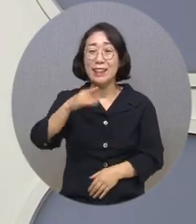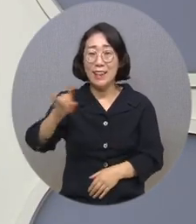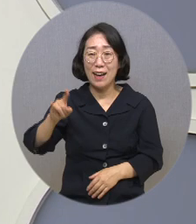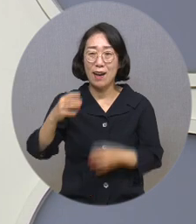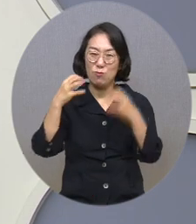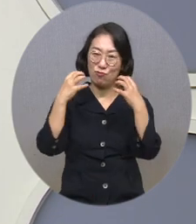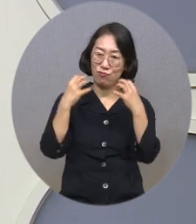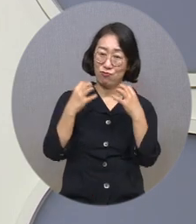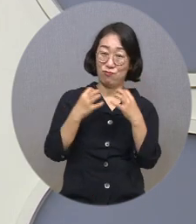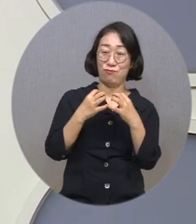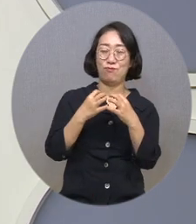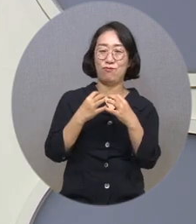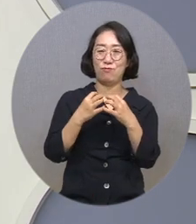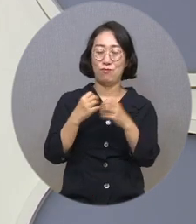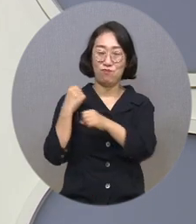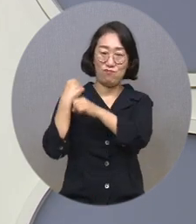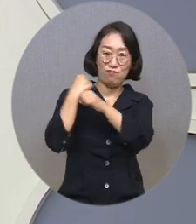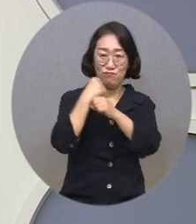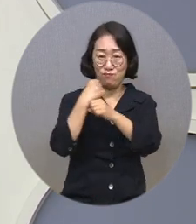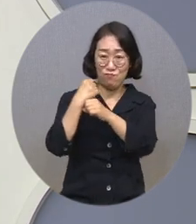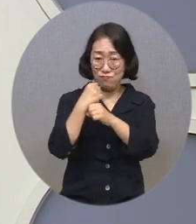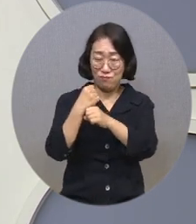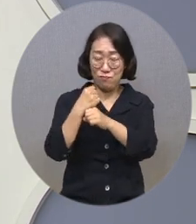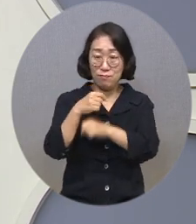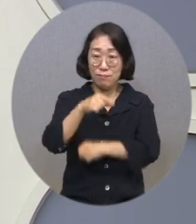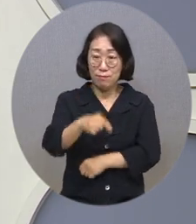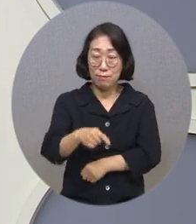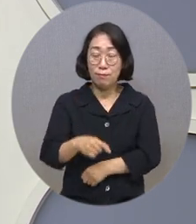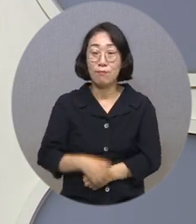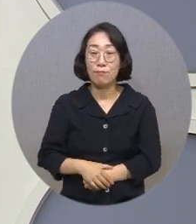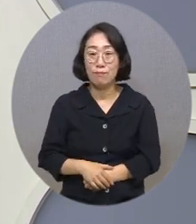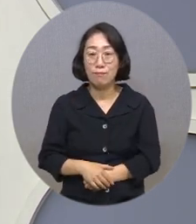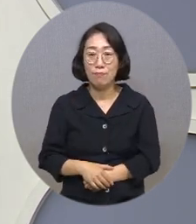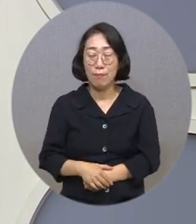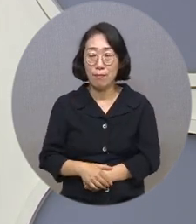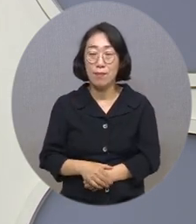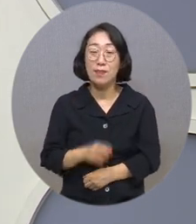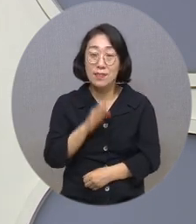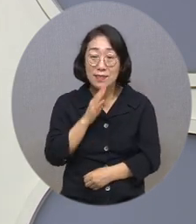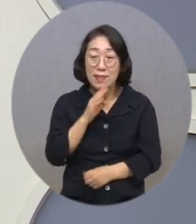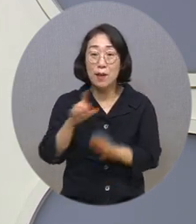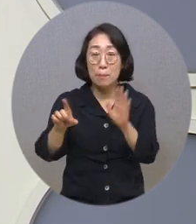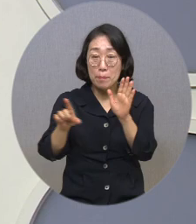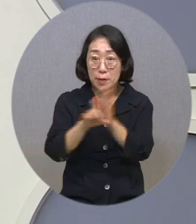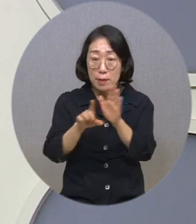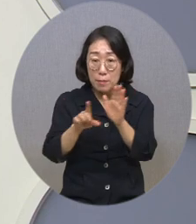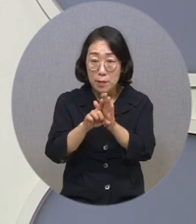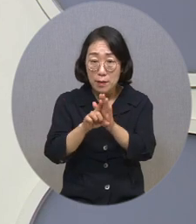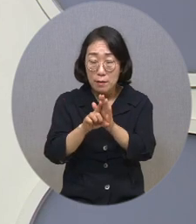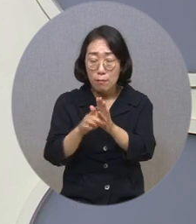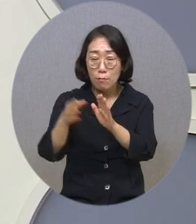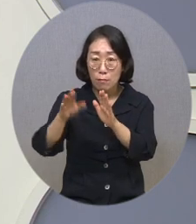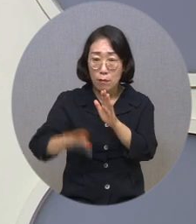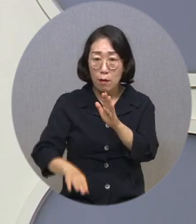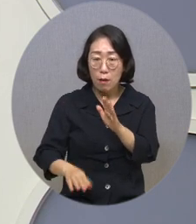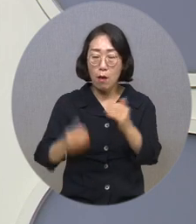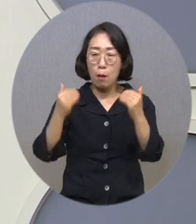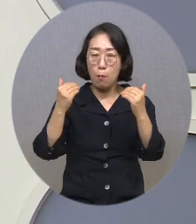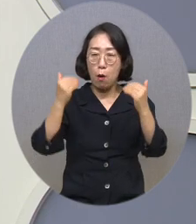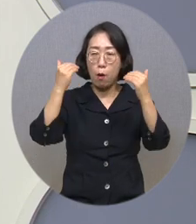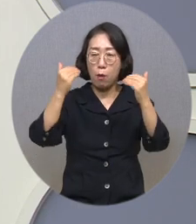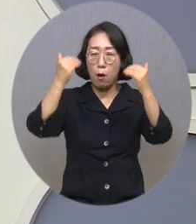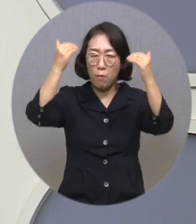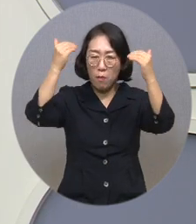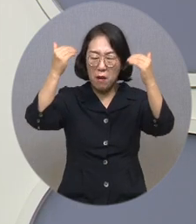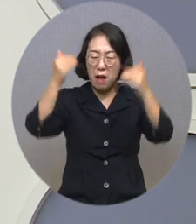사람이 산타고 맞아. 엄마 아빠가 산타고. 근데 어느 순간에 이제 그런 신뢰 관계에서 인생이 커가면서 이제 산타를